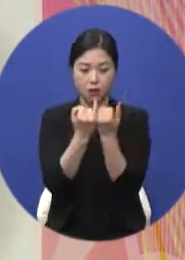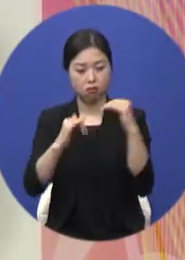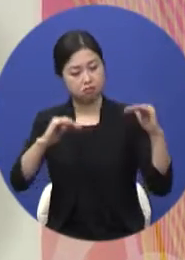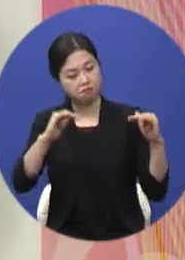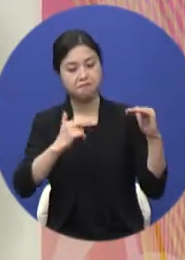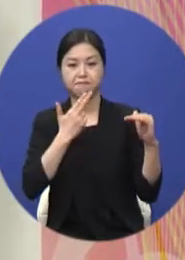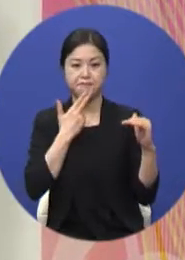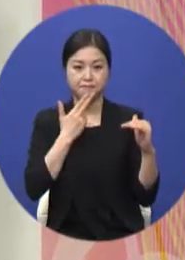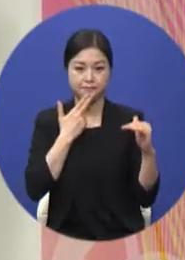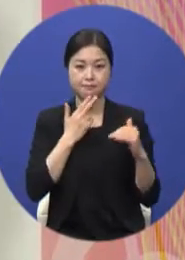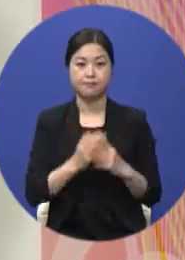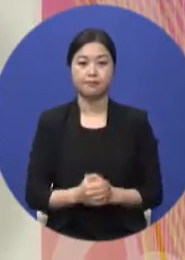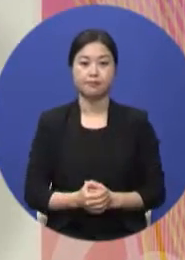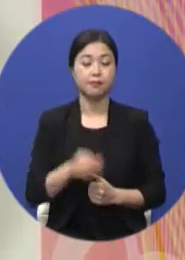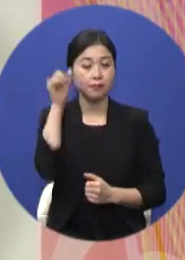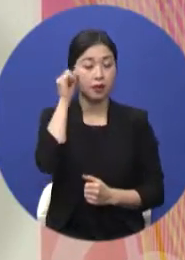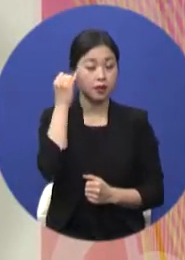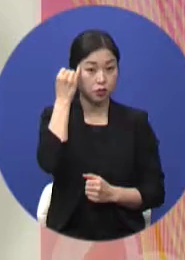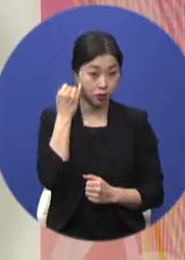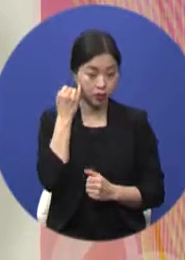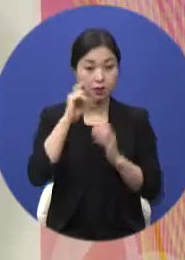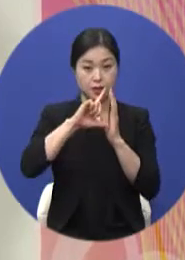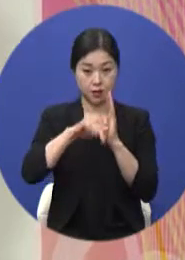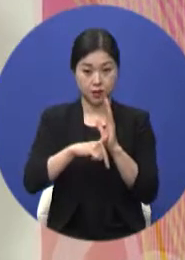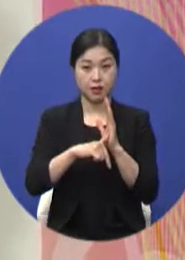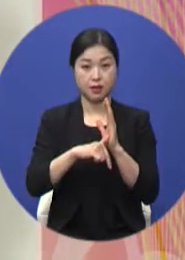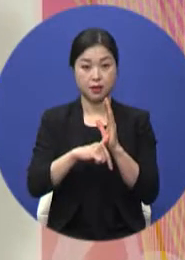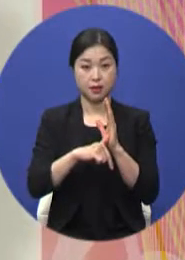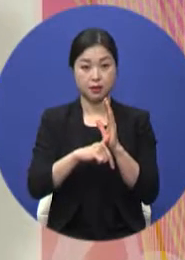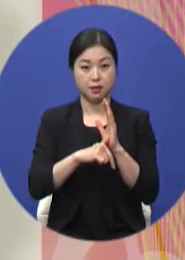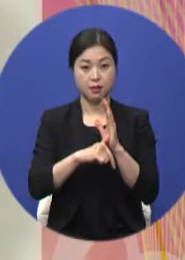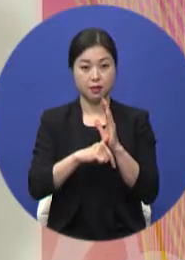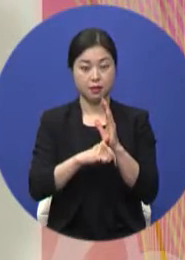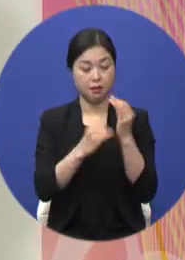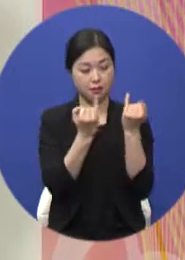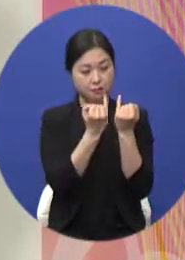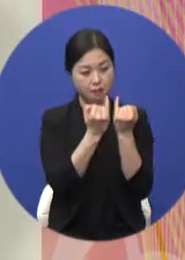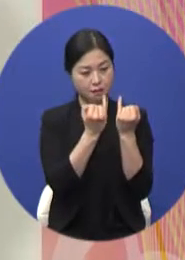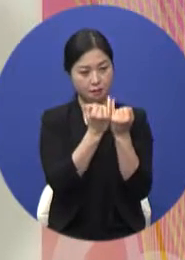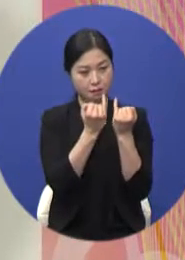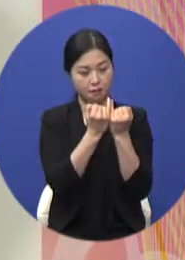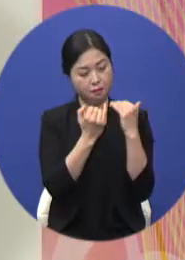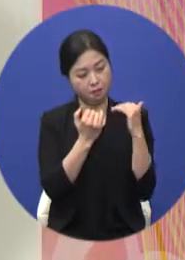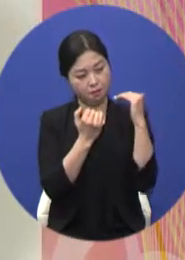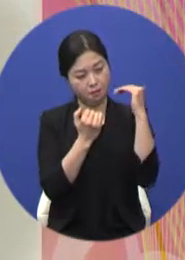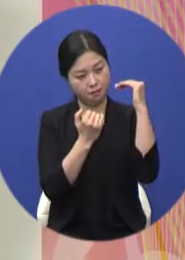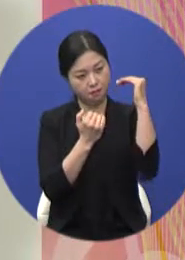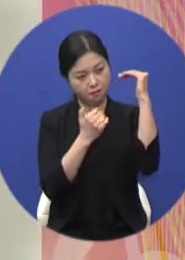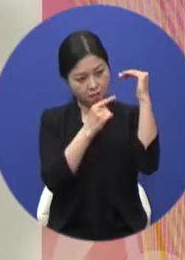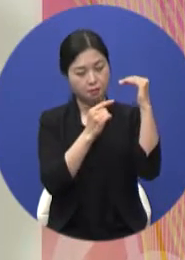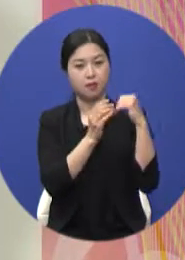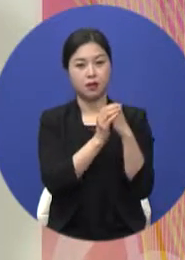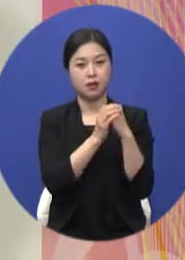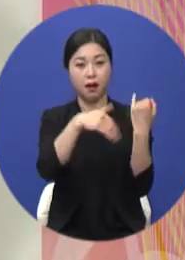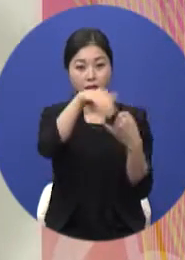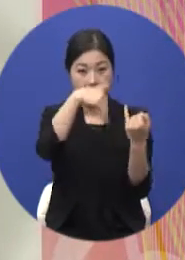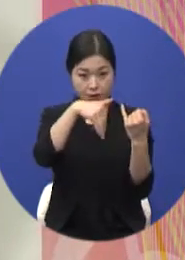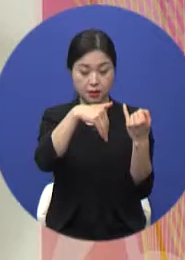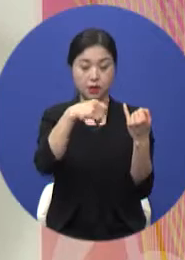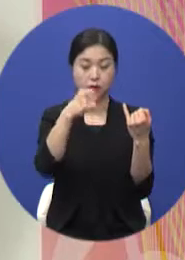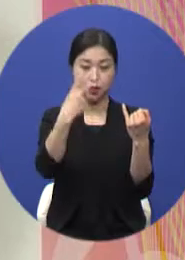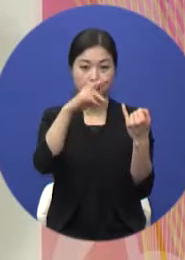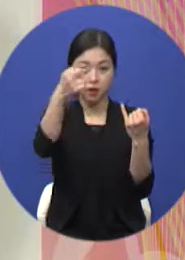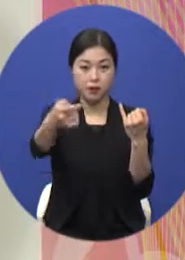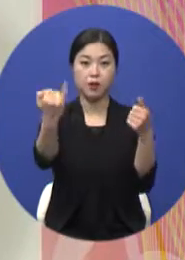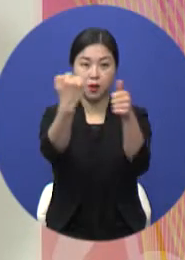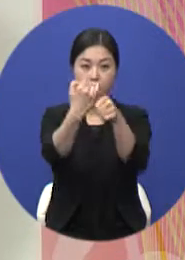차이가 없잖아요. 네. 그다가 이제 사춘기를 이제 겪으면서 이제 소녀로 가고 소녀에서 이제 숙녀로 가고 또 숙녀에서 이제 결혼하신